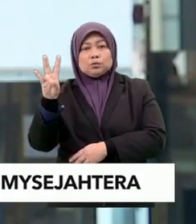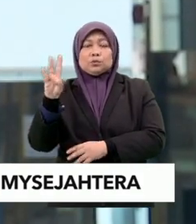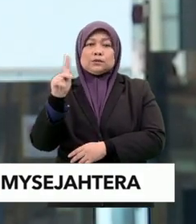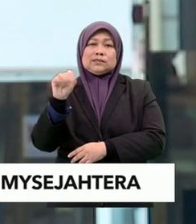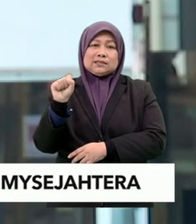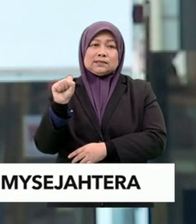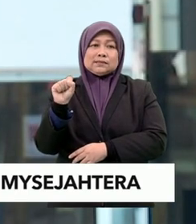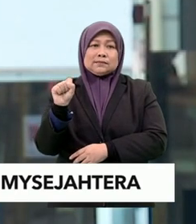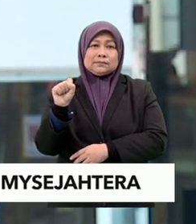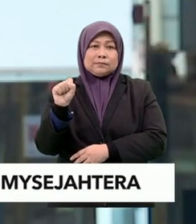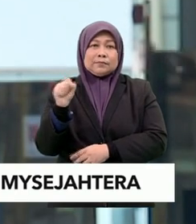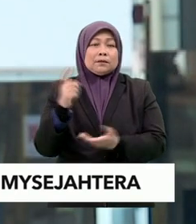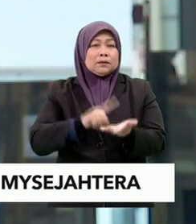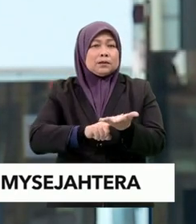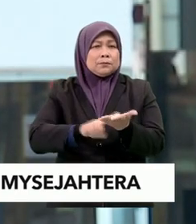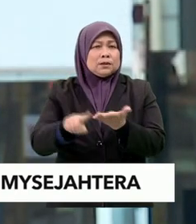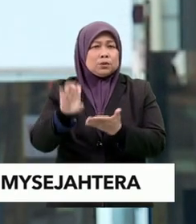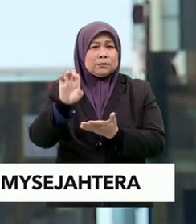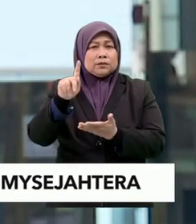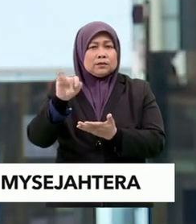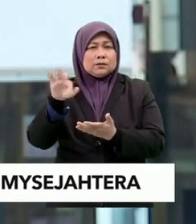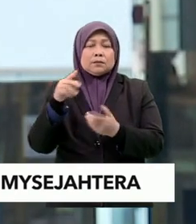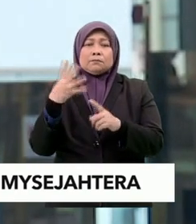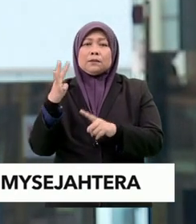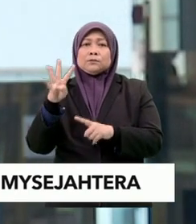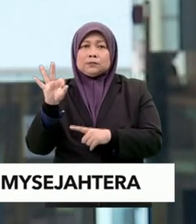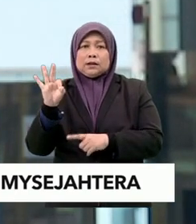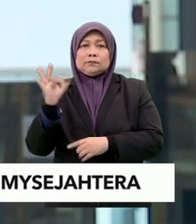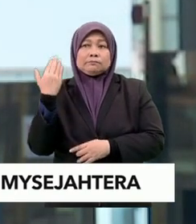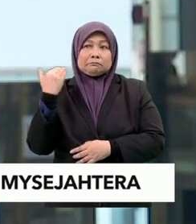12,757 pada minggu epidemiologi ke-49